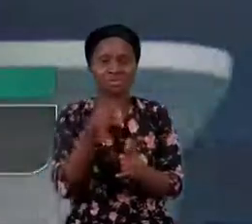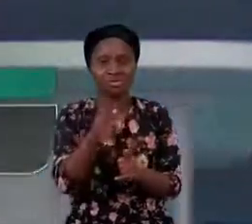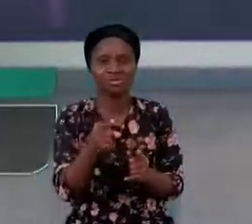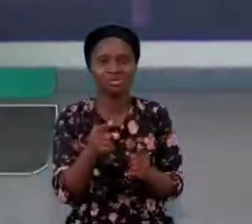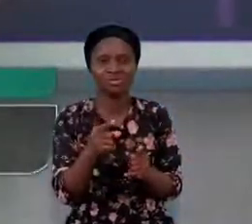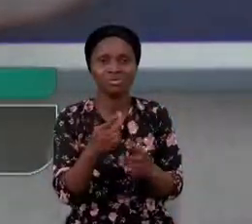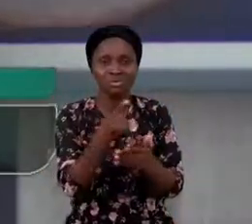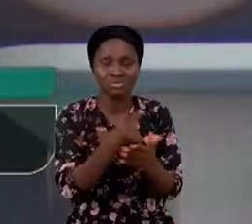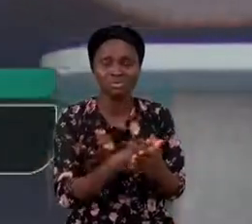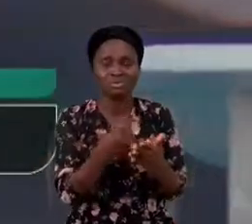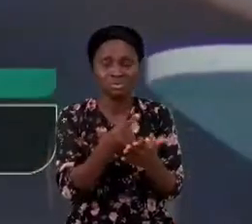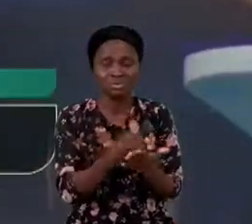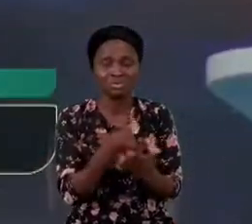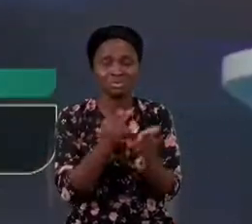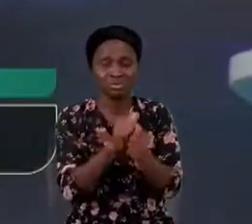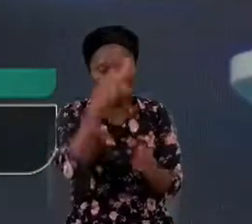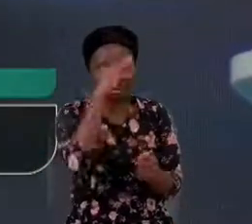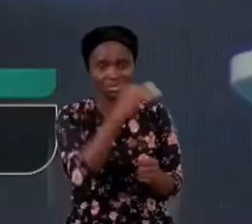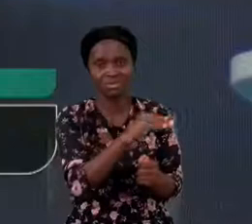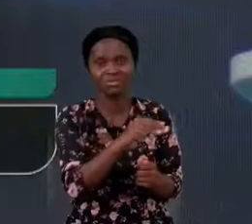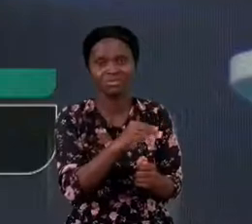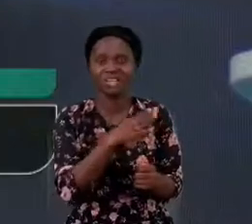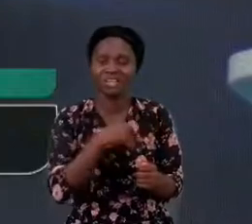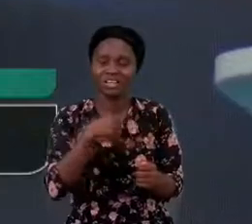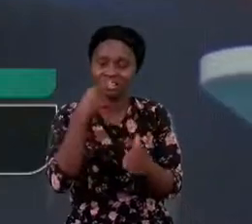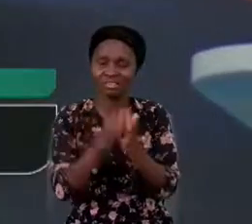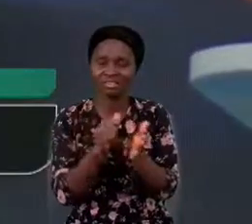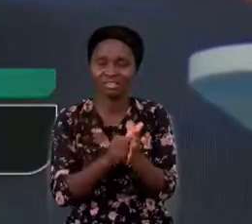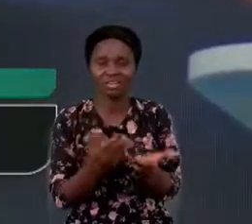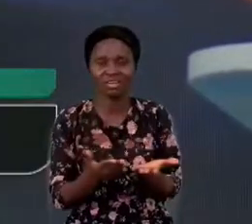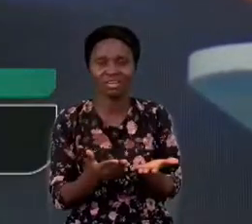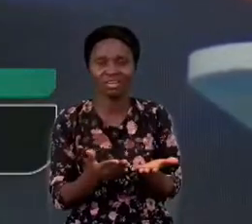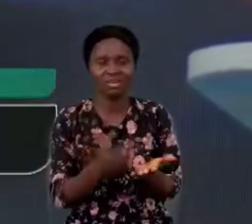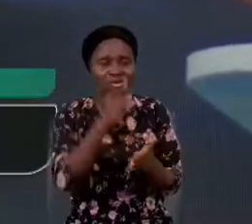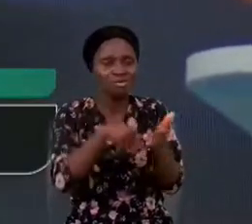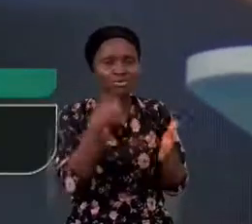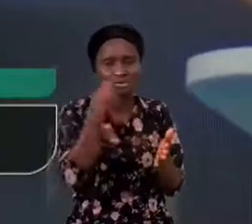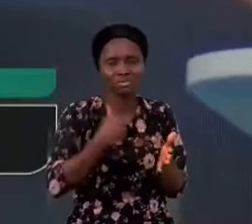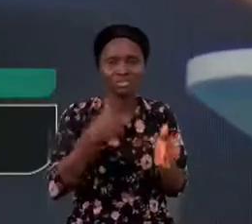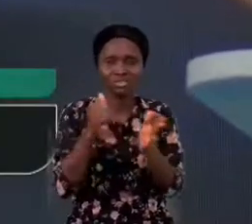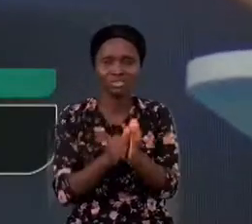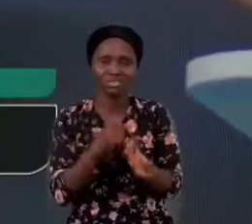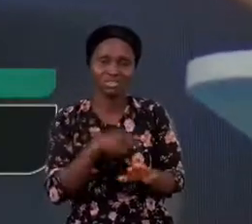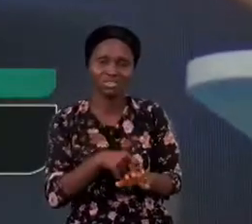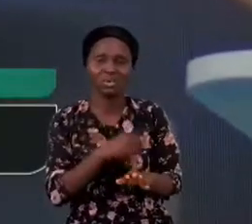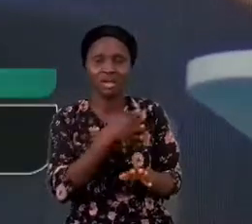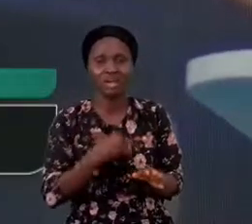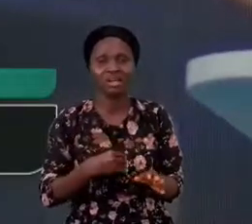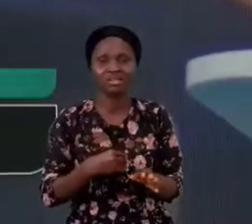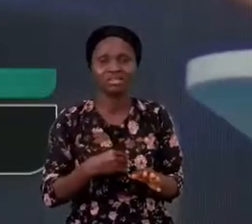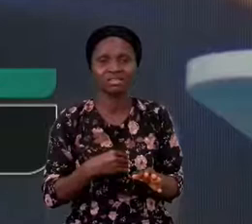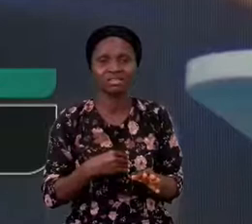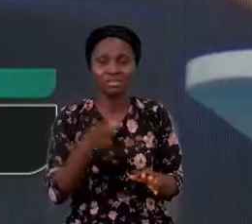j'étais content, joyeux, excité avant que tu ne viennes. Ce que tu as dit maintenant là, ça